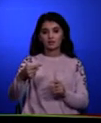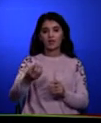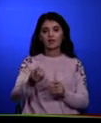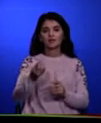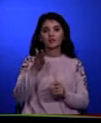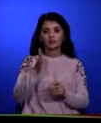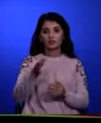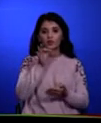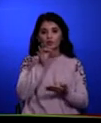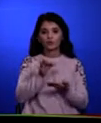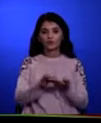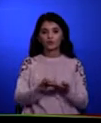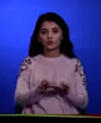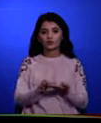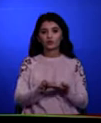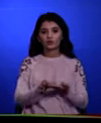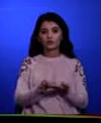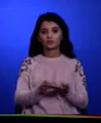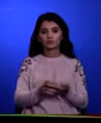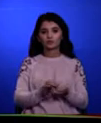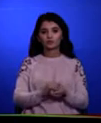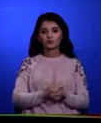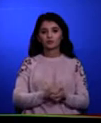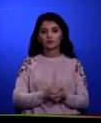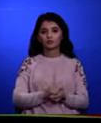necha bo'ladi, bolajonlar?